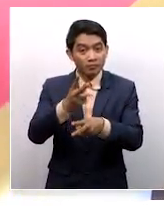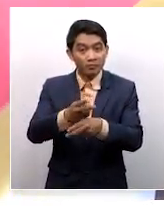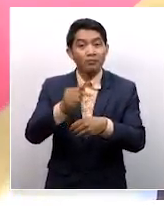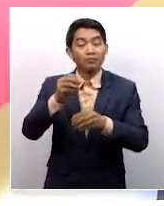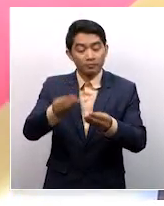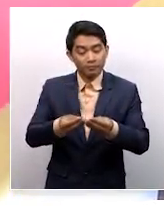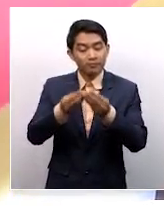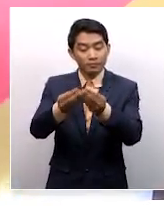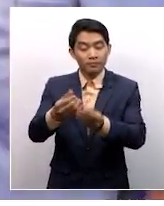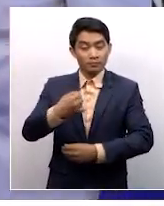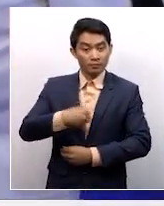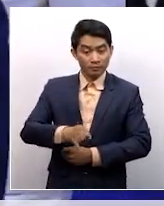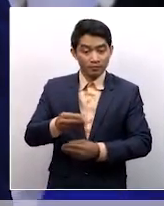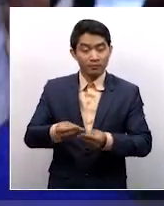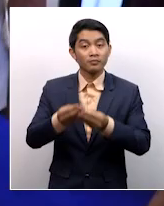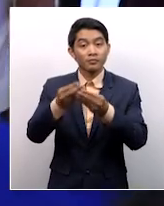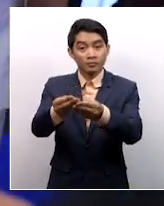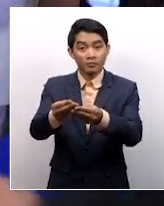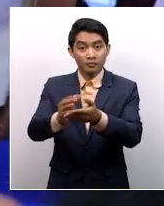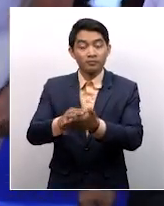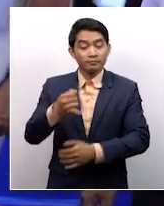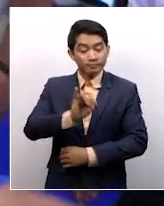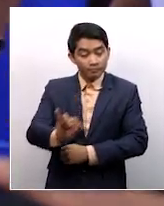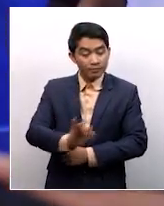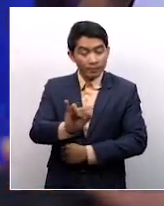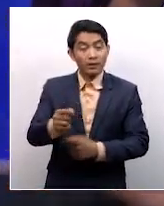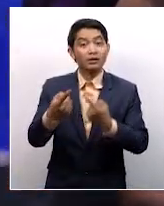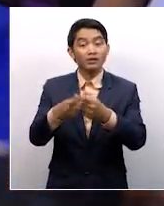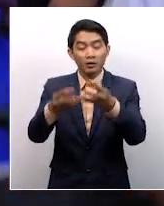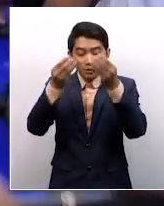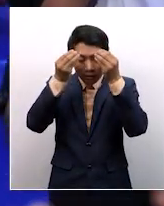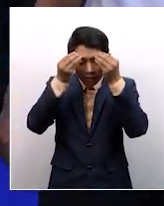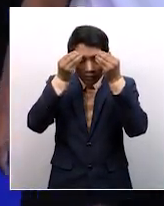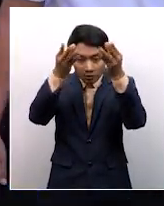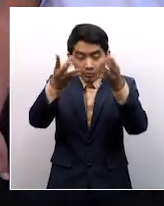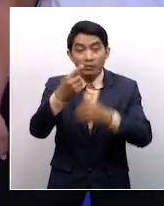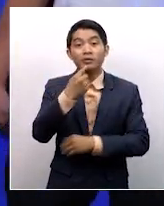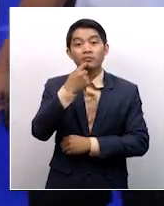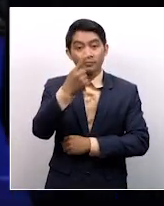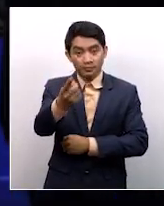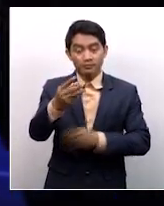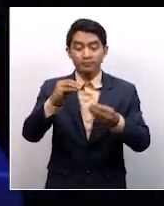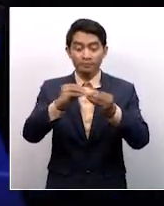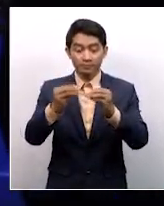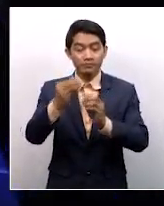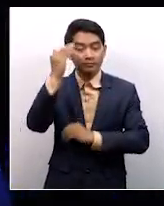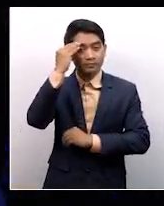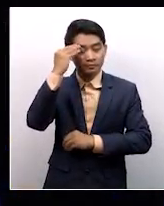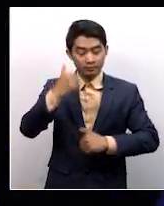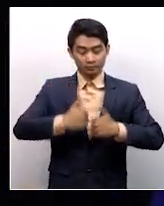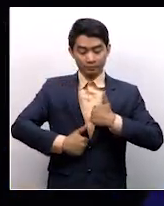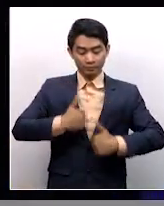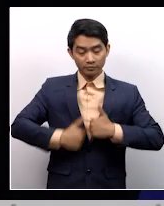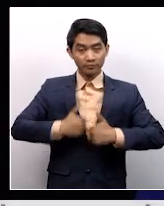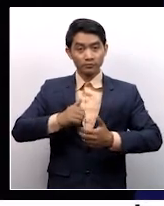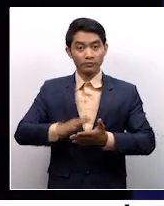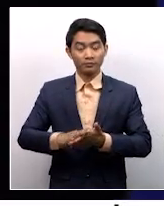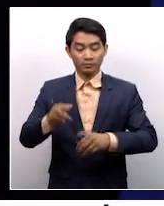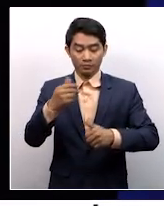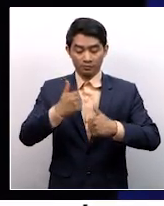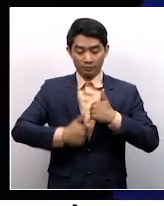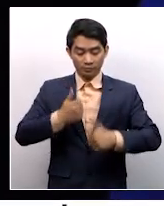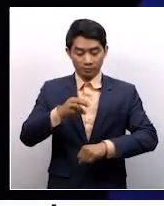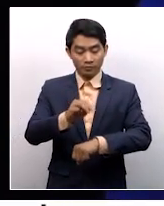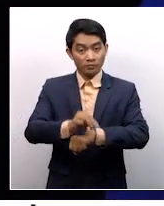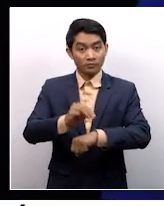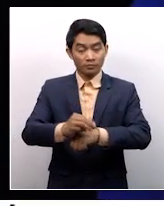ខនេះទុកដល់កូនដល់ចៅផងដែរដោយគ្រាន់តែធ្វើការផ្លាស់ប្ដូរព័ត៌មានអ្នកដែលត្រូវបន្តគ្រប់គ្រងផ្លាកលេខប៉ុណ្ណោះលោកទេស្រតមន្ត្រីសុនចន្ទ